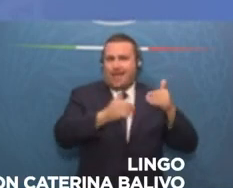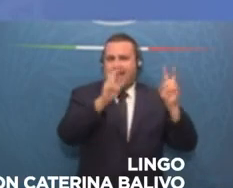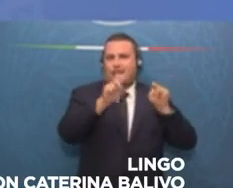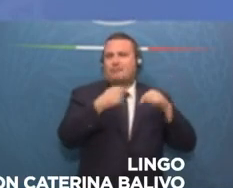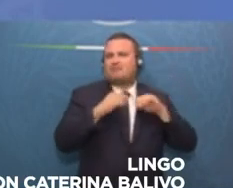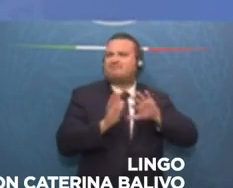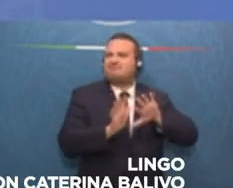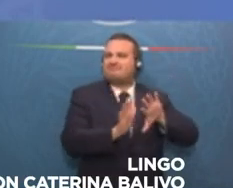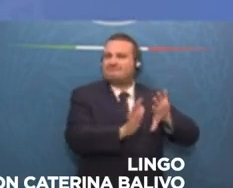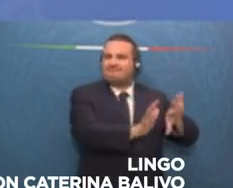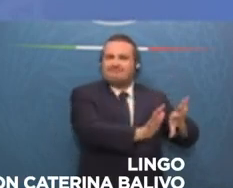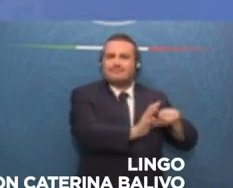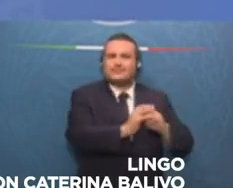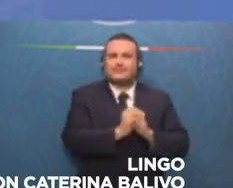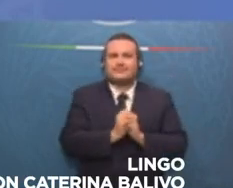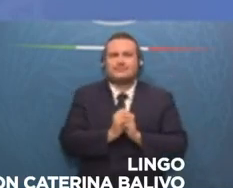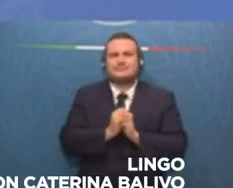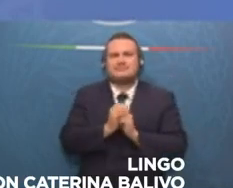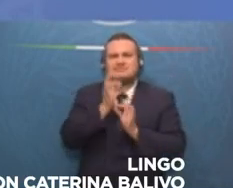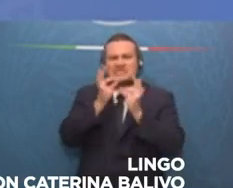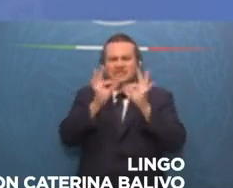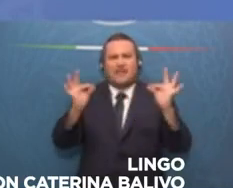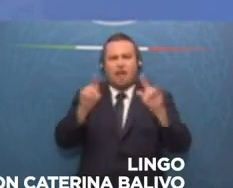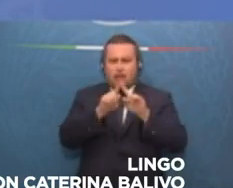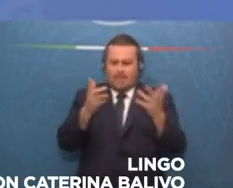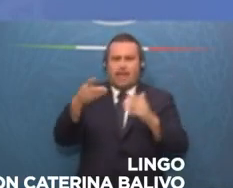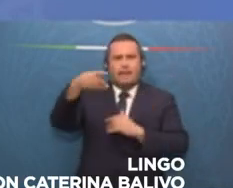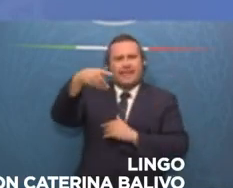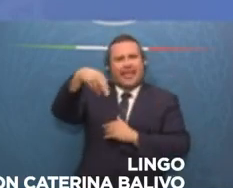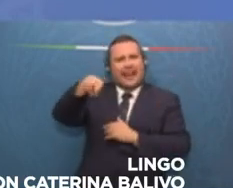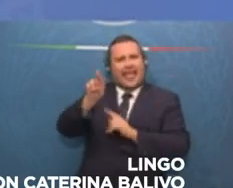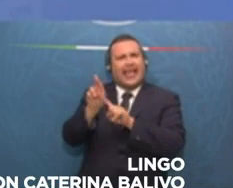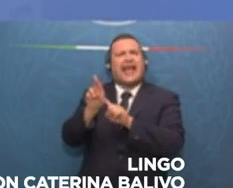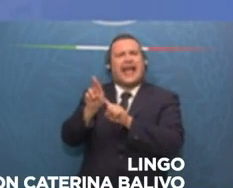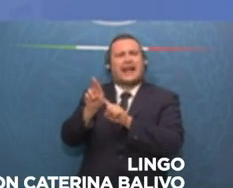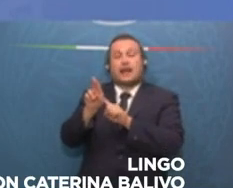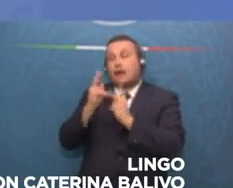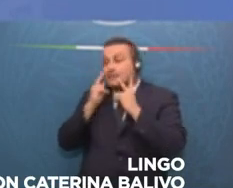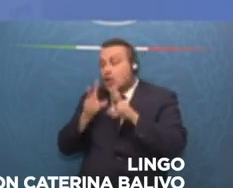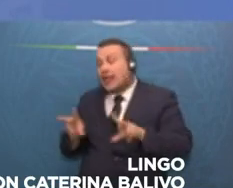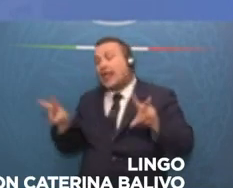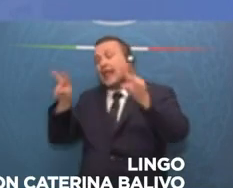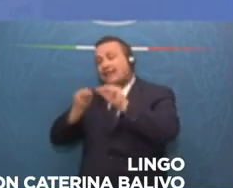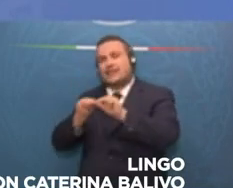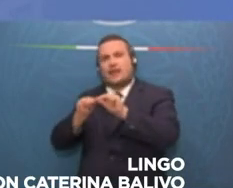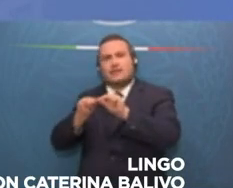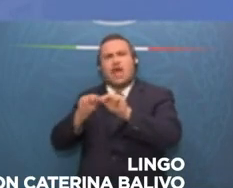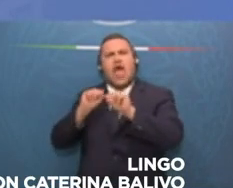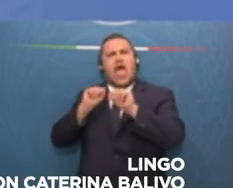cerchiamo di capire che cosa vuol dire rivedere il PNRR, perché quello che si può rivedere è ciò che non è stato